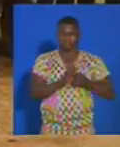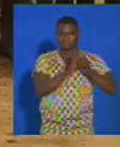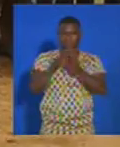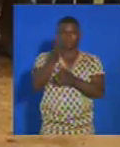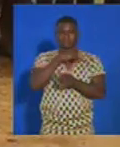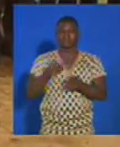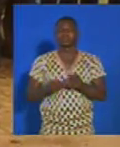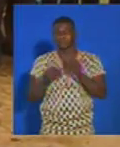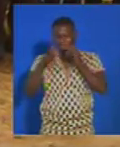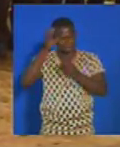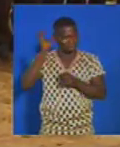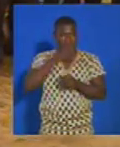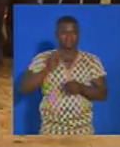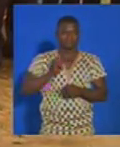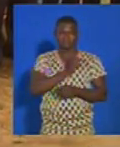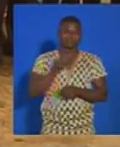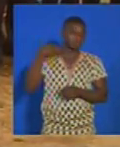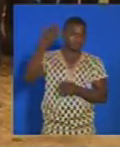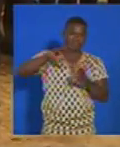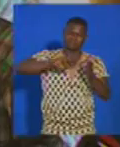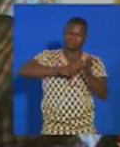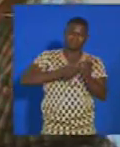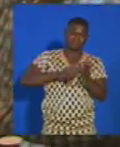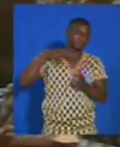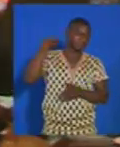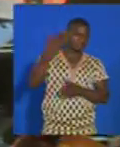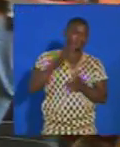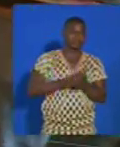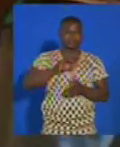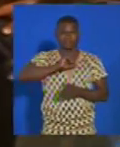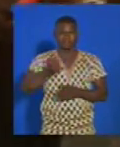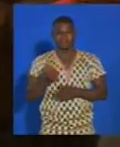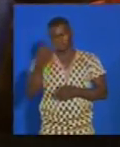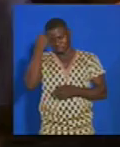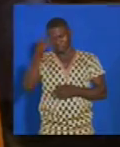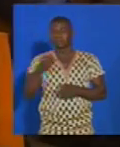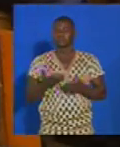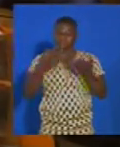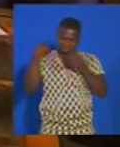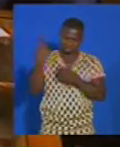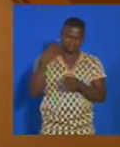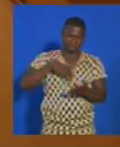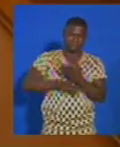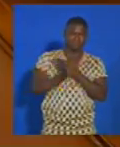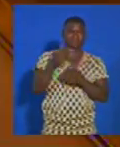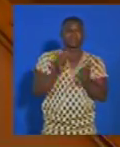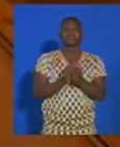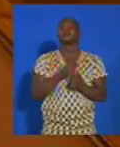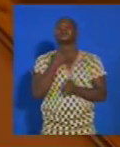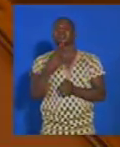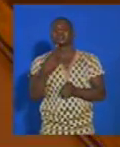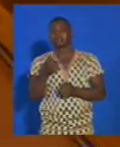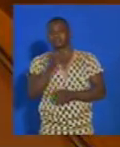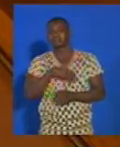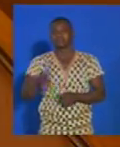l'ambassadeur promet une prochaine rénovation. D'autres initiatives se profilent à l'horizon, annonce le diplomate chinois au